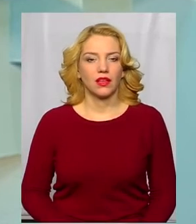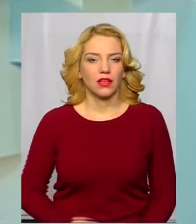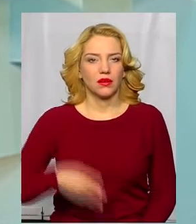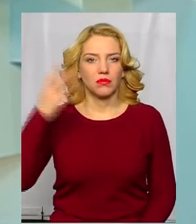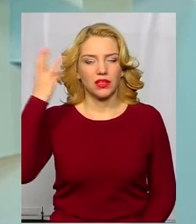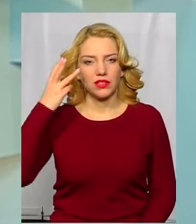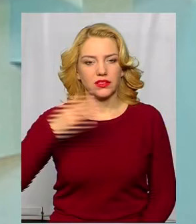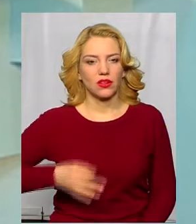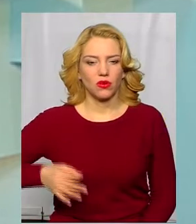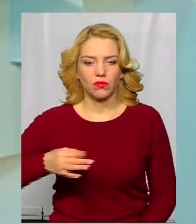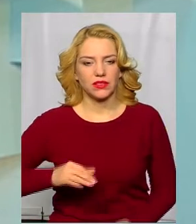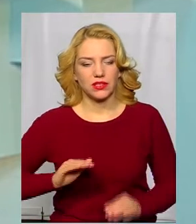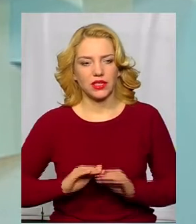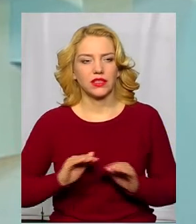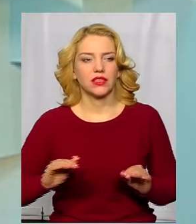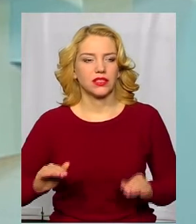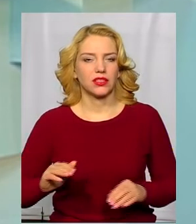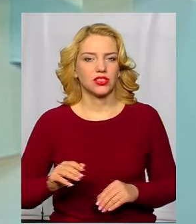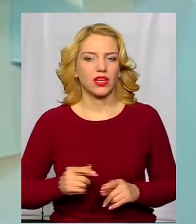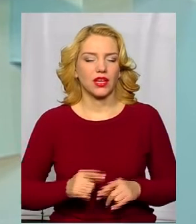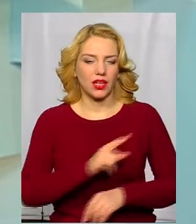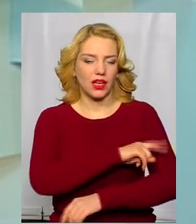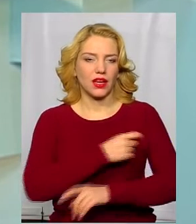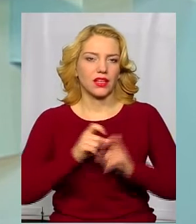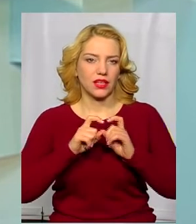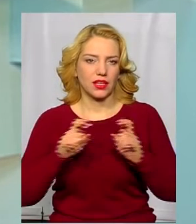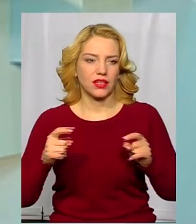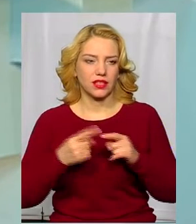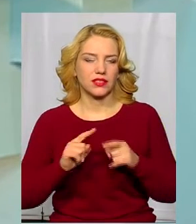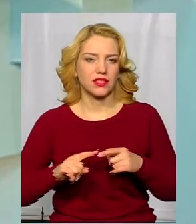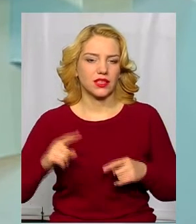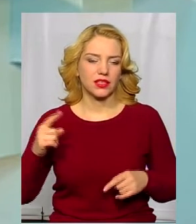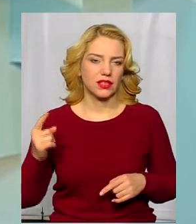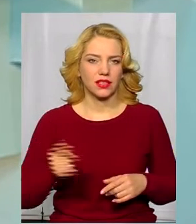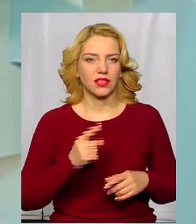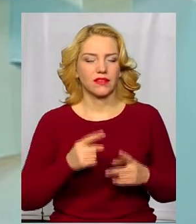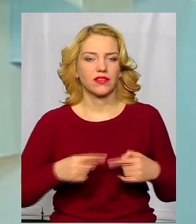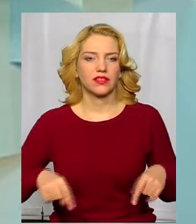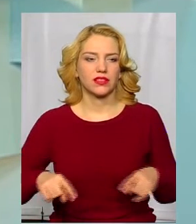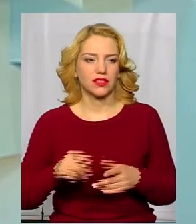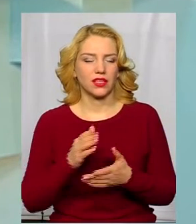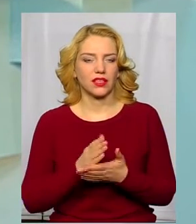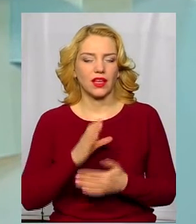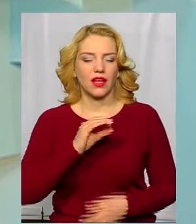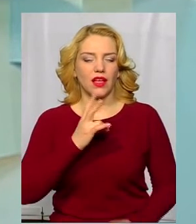Хмельницька обласна дитяча лікарня – це лікарня, в якій є єдине відділення